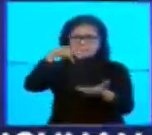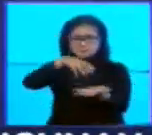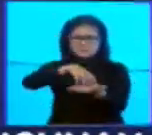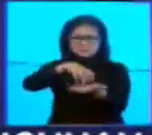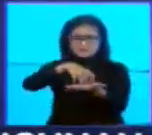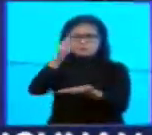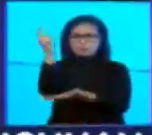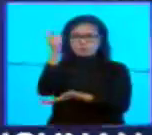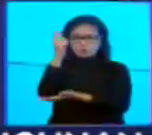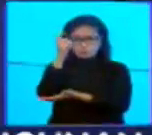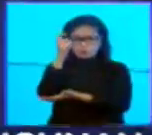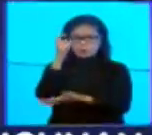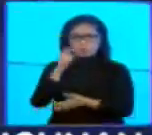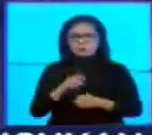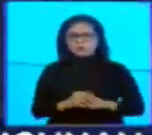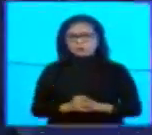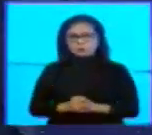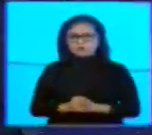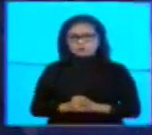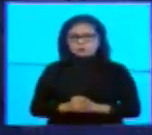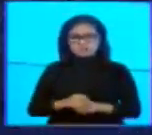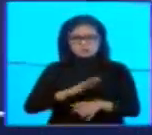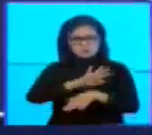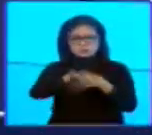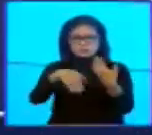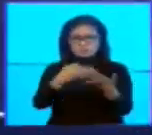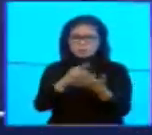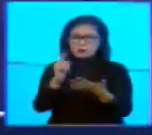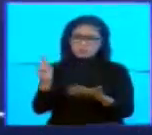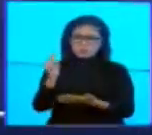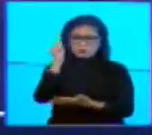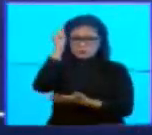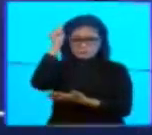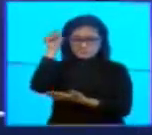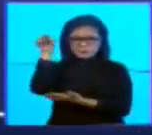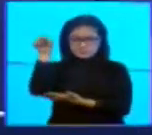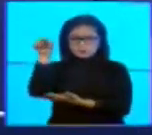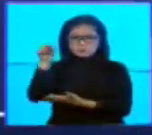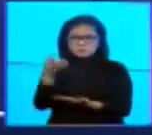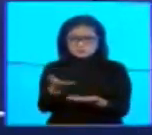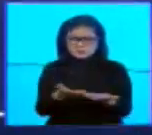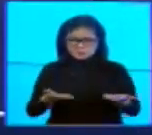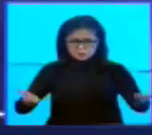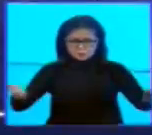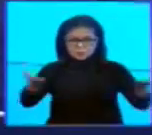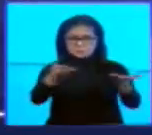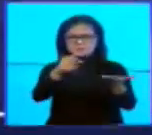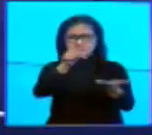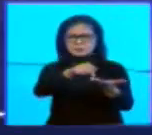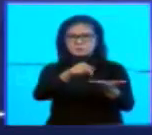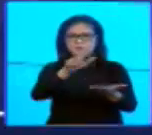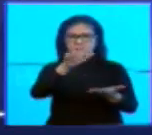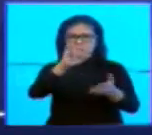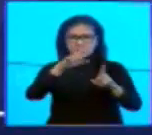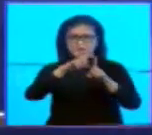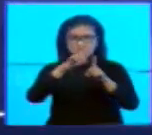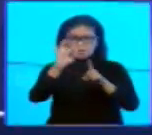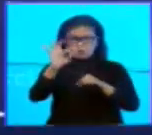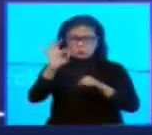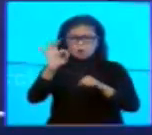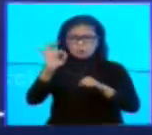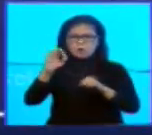Jadi semua end to end dikerjakan di sini. Dan ini adalah kawasan daripada Lido City, 2000